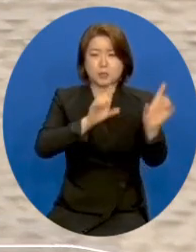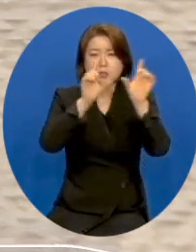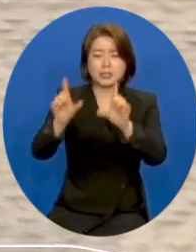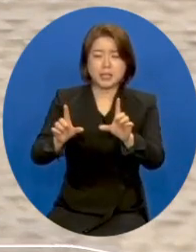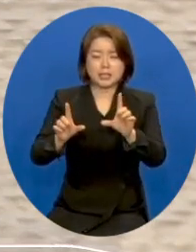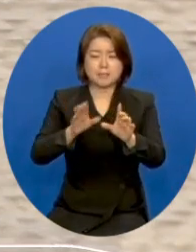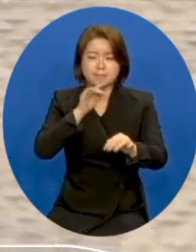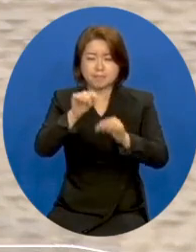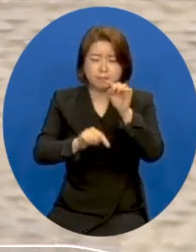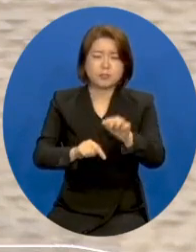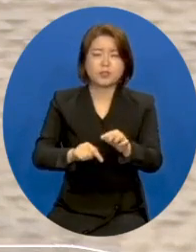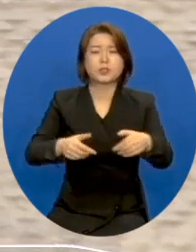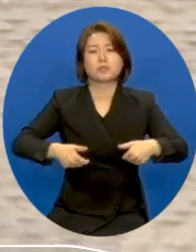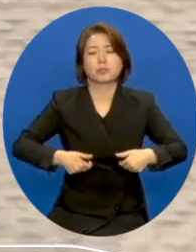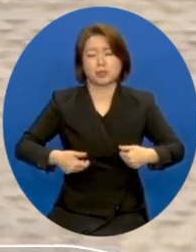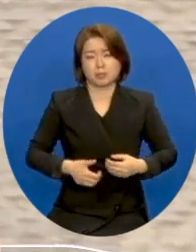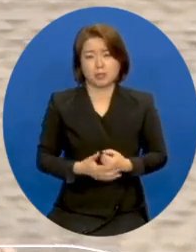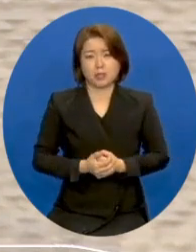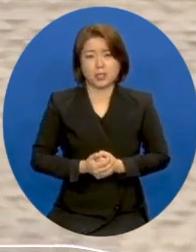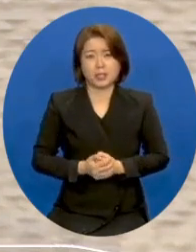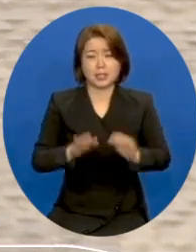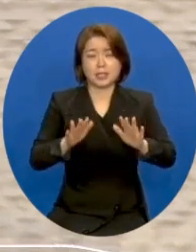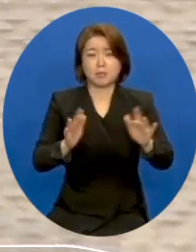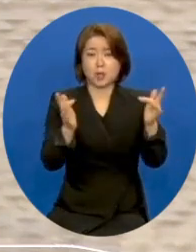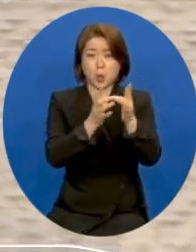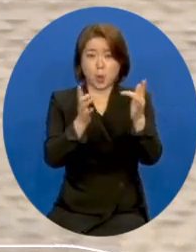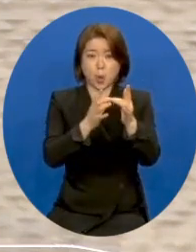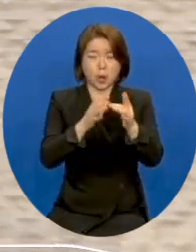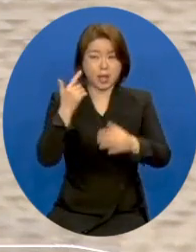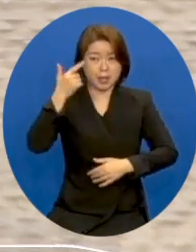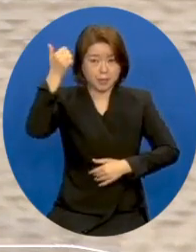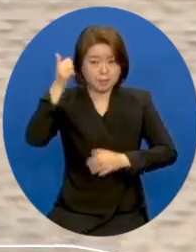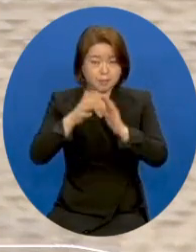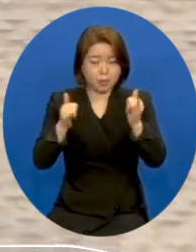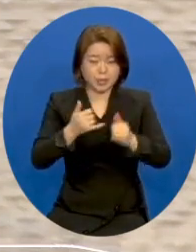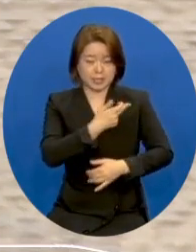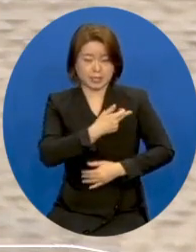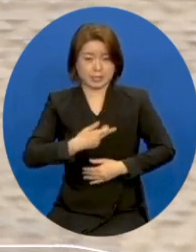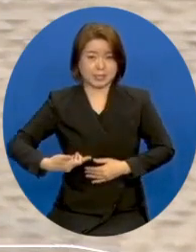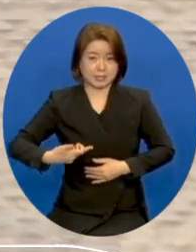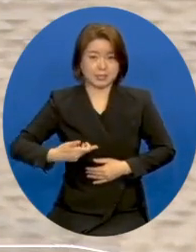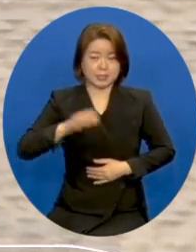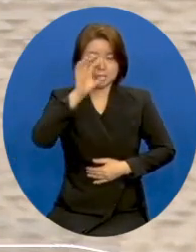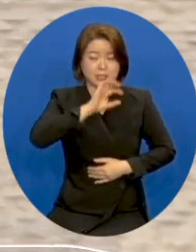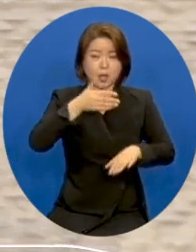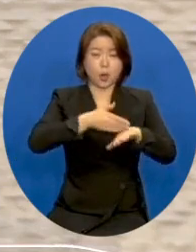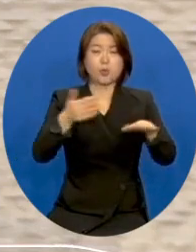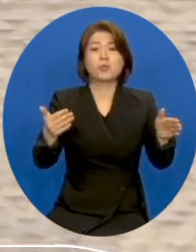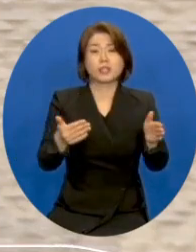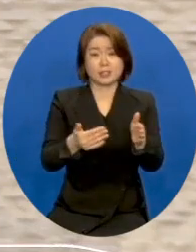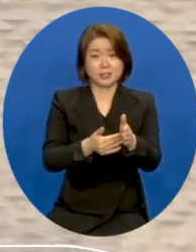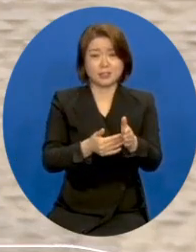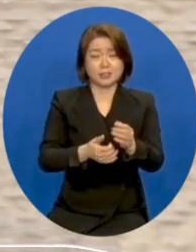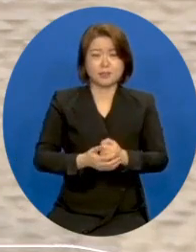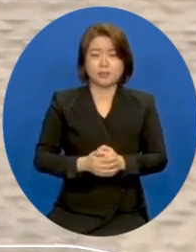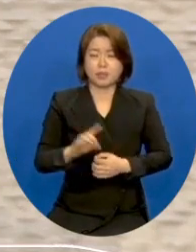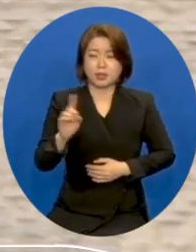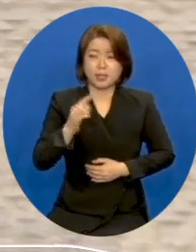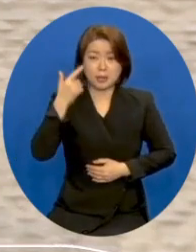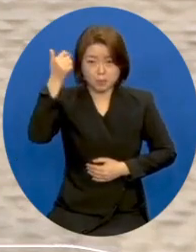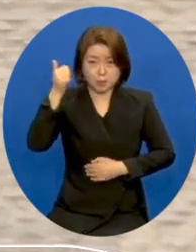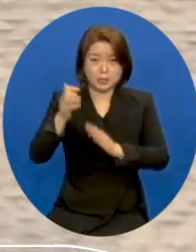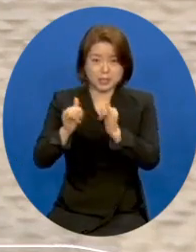것입니다. 이번에 온라인 목회자 제자 훈련이 마쳐졌습니다. 어느 한